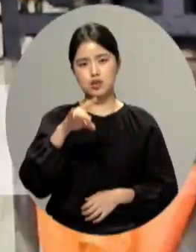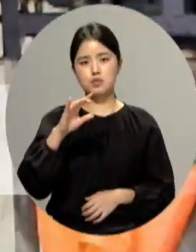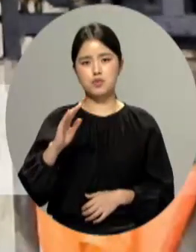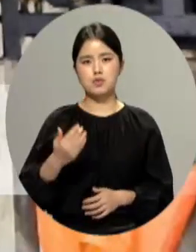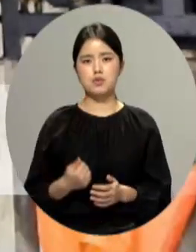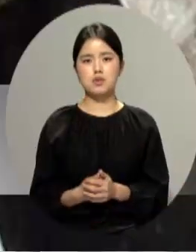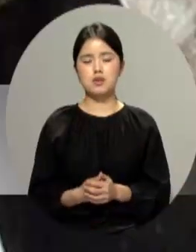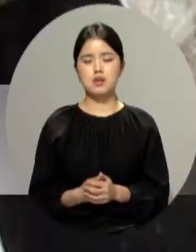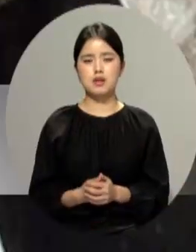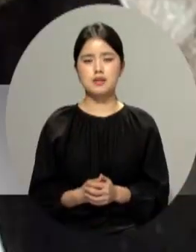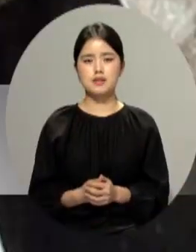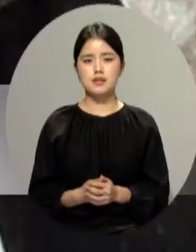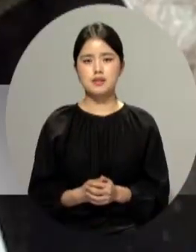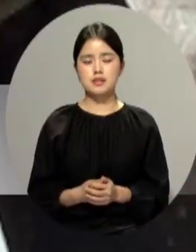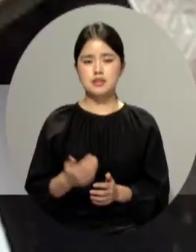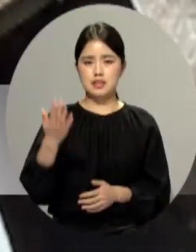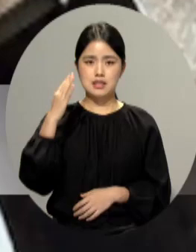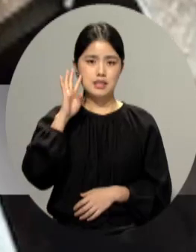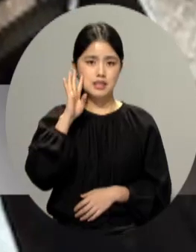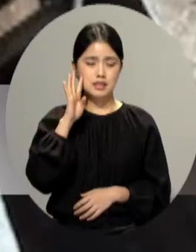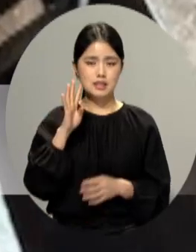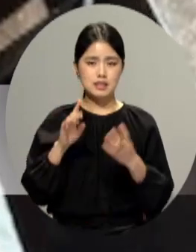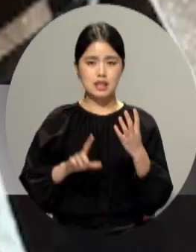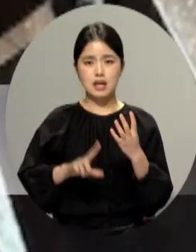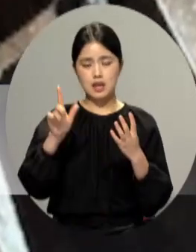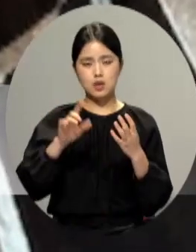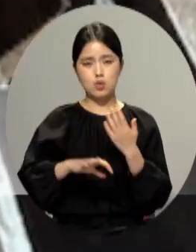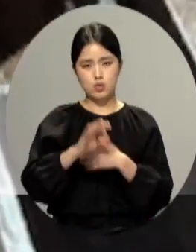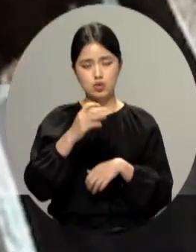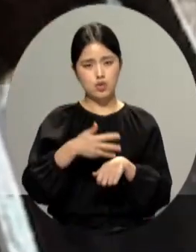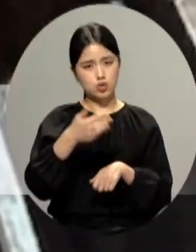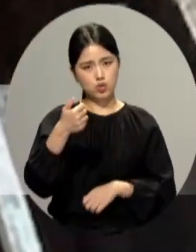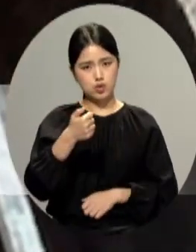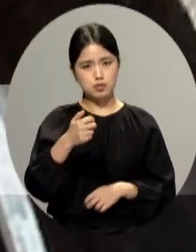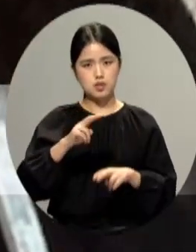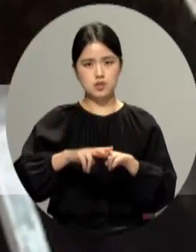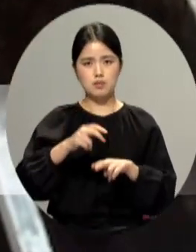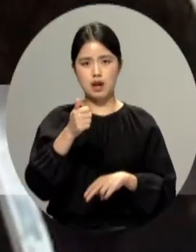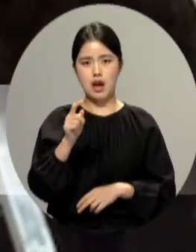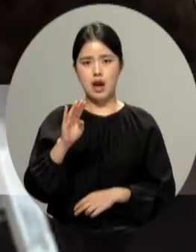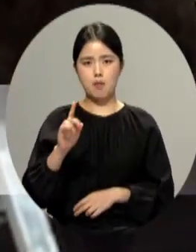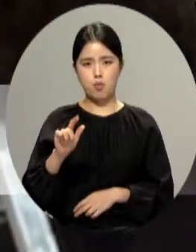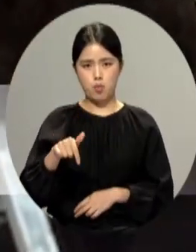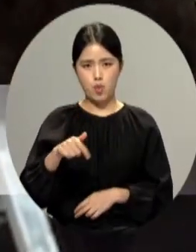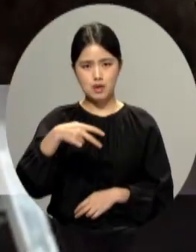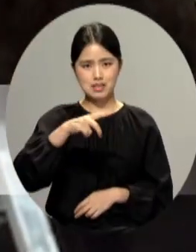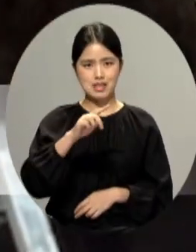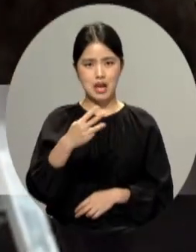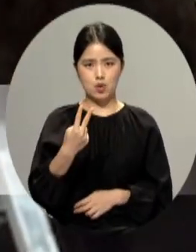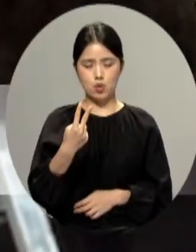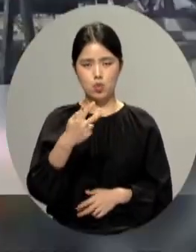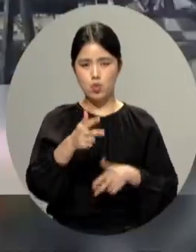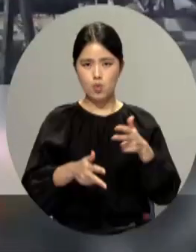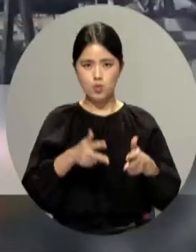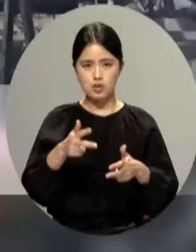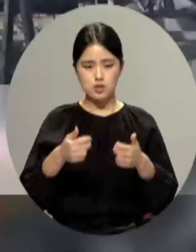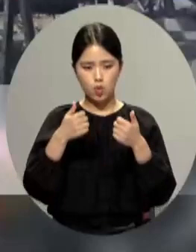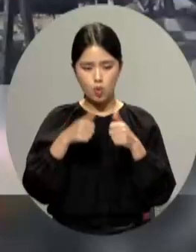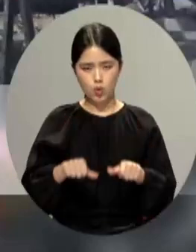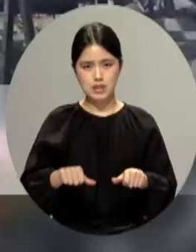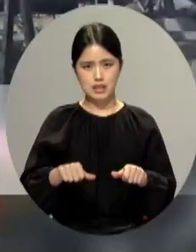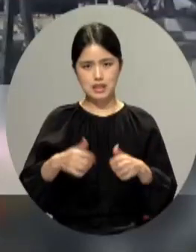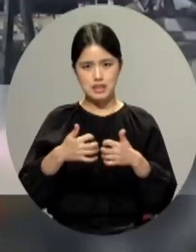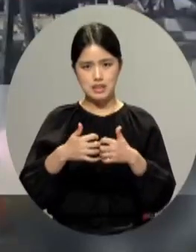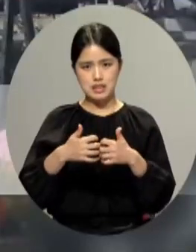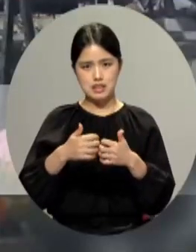고용노동부 전주지청에 따르면 지난 4일 오전 8시 50분쯤 정읍 하북동의 사료공장에서 고장난 분쇄기를 수리하다